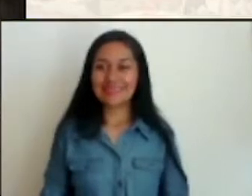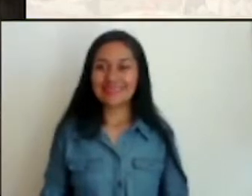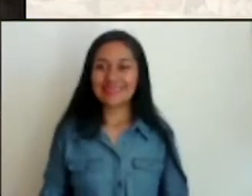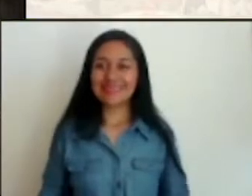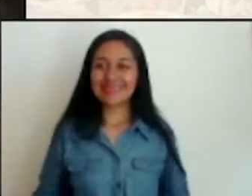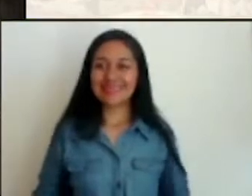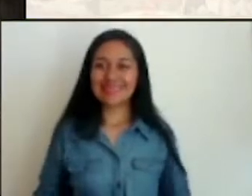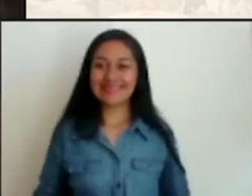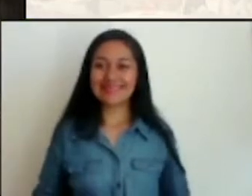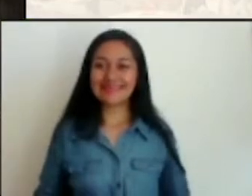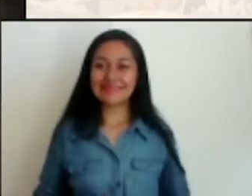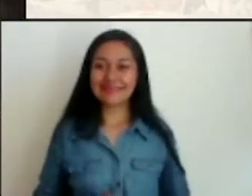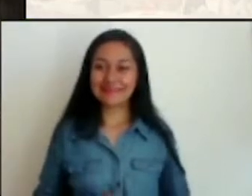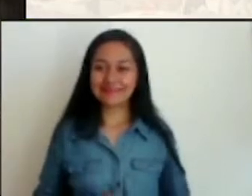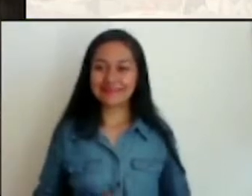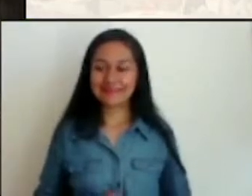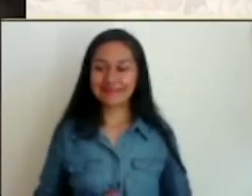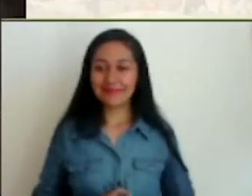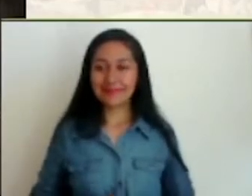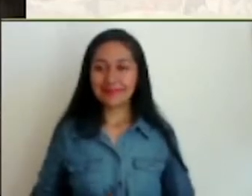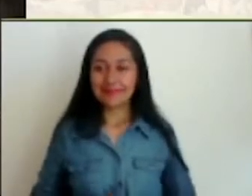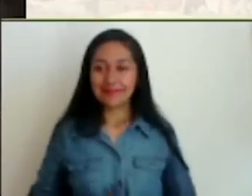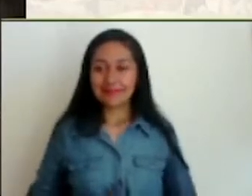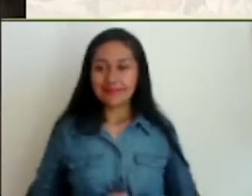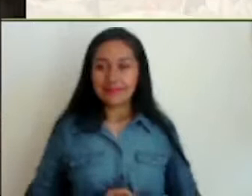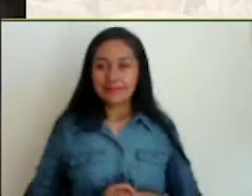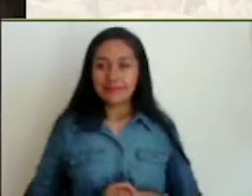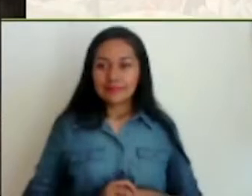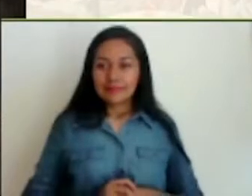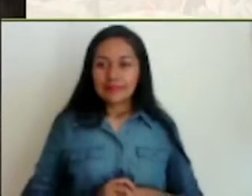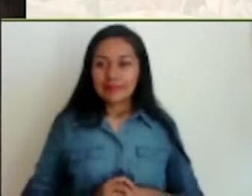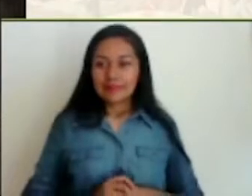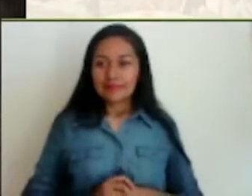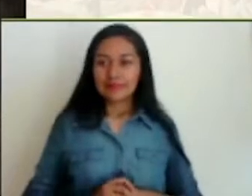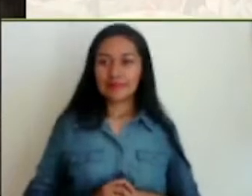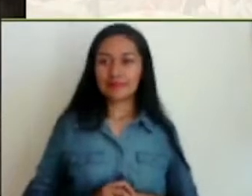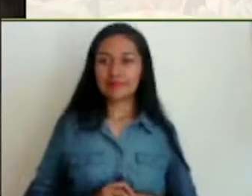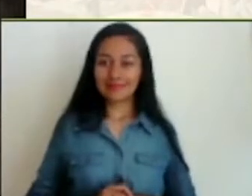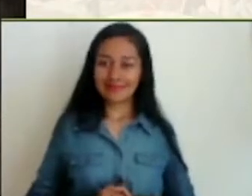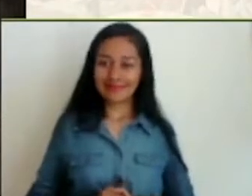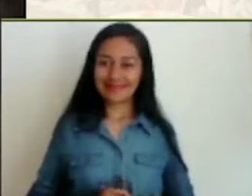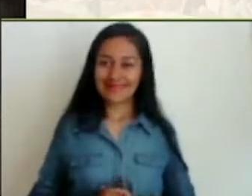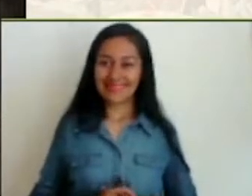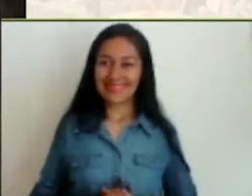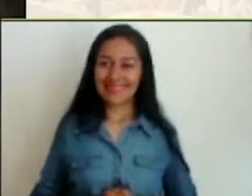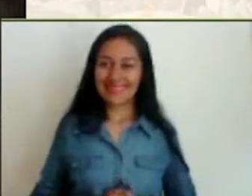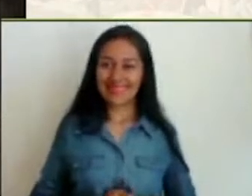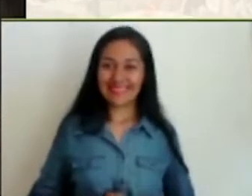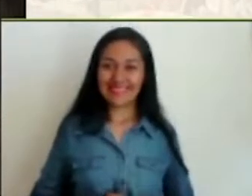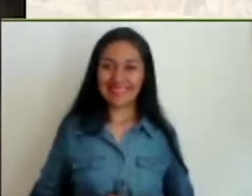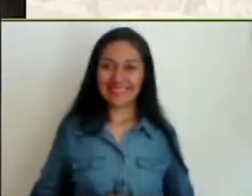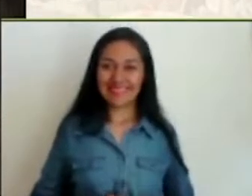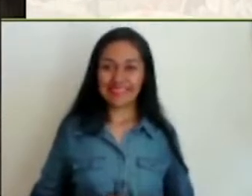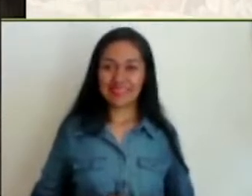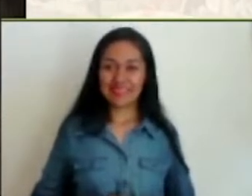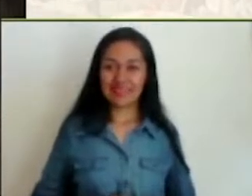il tutto attorniato dalla scritta «Magna Dei, misericordia super nos», grande è la misericordia di Dio sopra